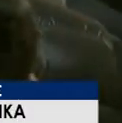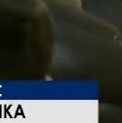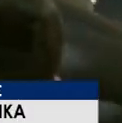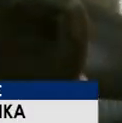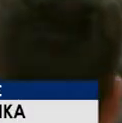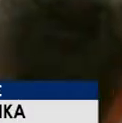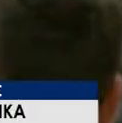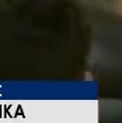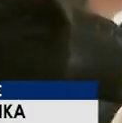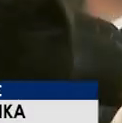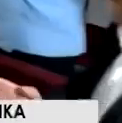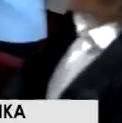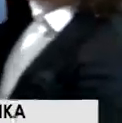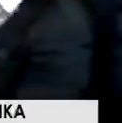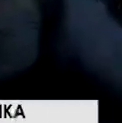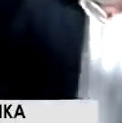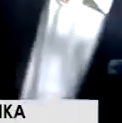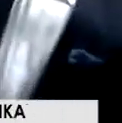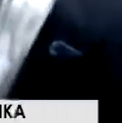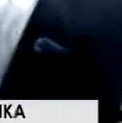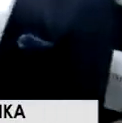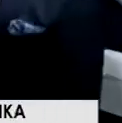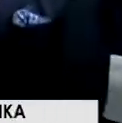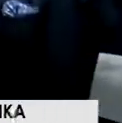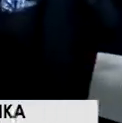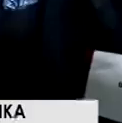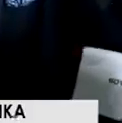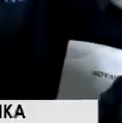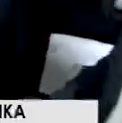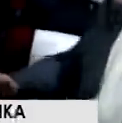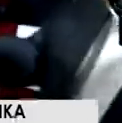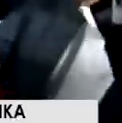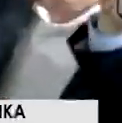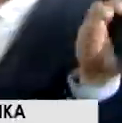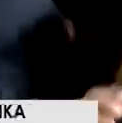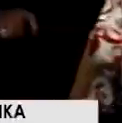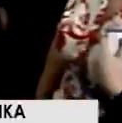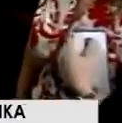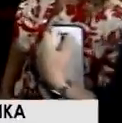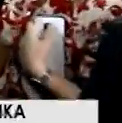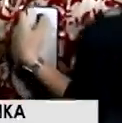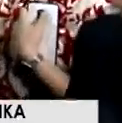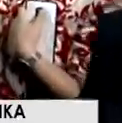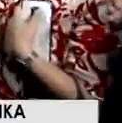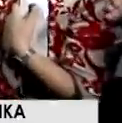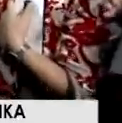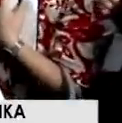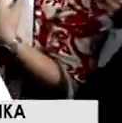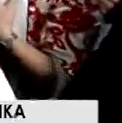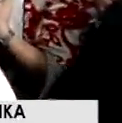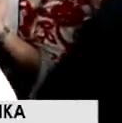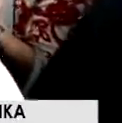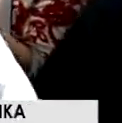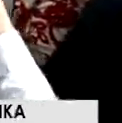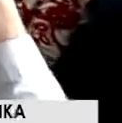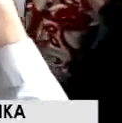χριστιανών με τους μουσουλμάνους συμπολίτες στη Θράκη. Παράλληλα, σημείωσε πως η τουρκική ηγεσία καλό θα ήταν να αντιληφθεί πως βάφοντας αυθαίρετα στο χάρτη με